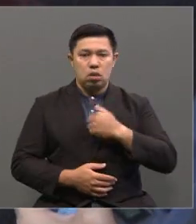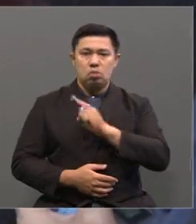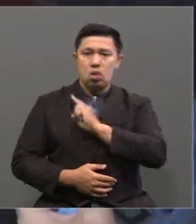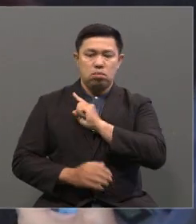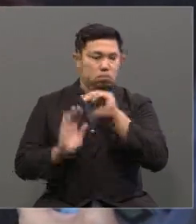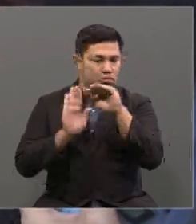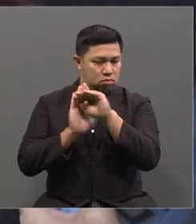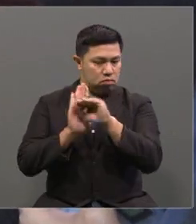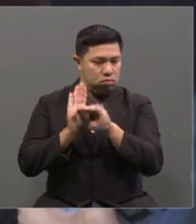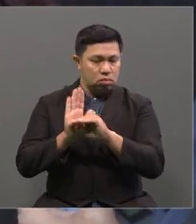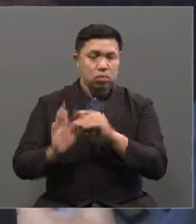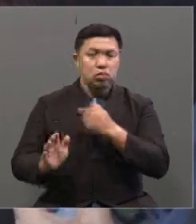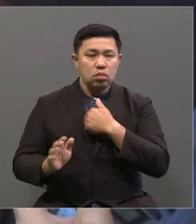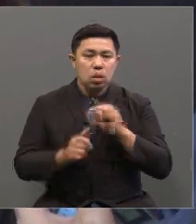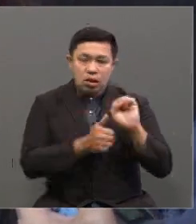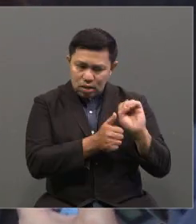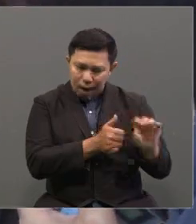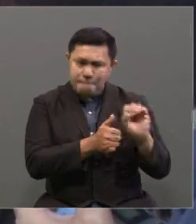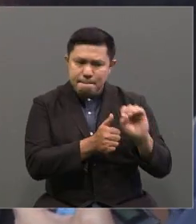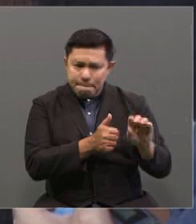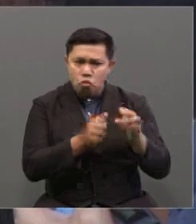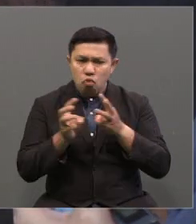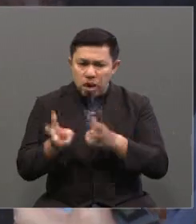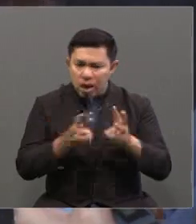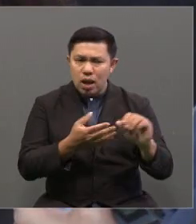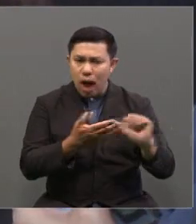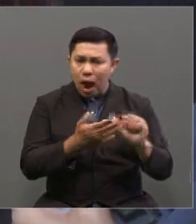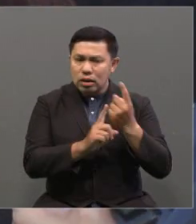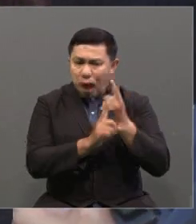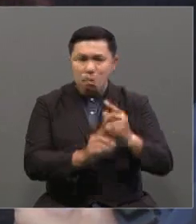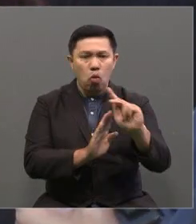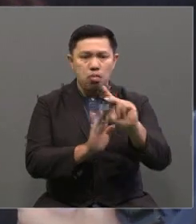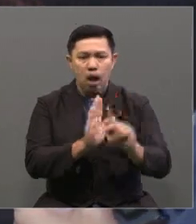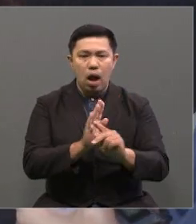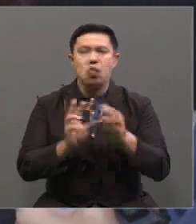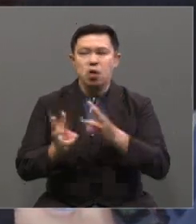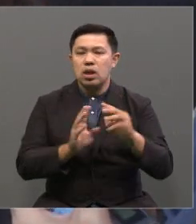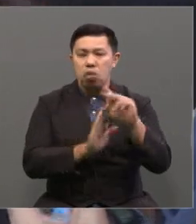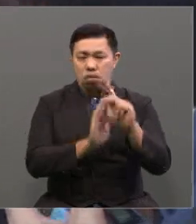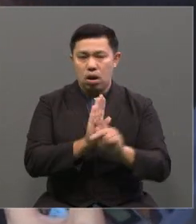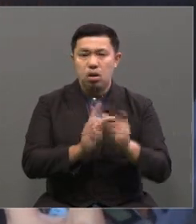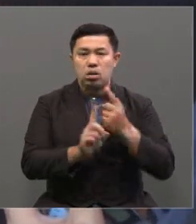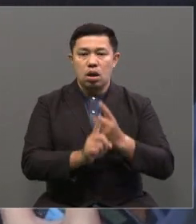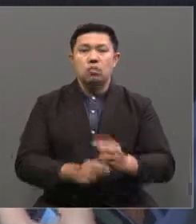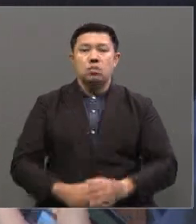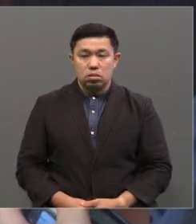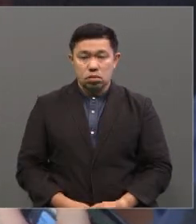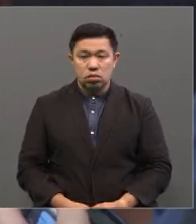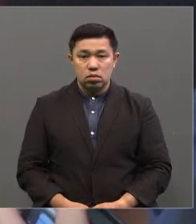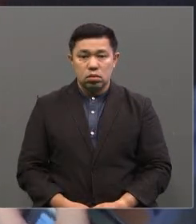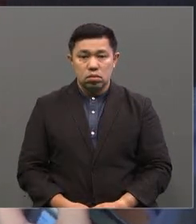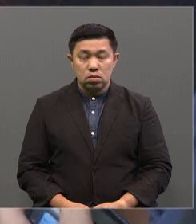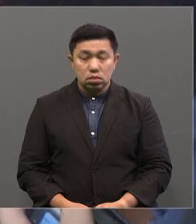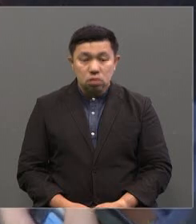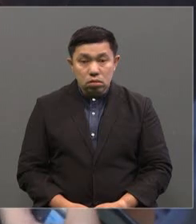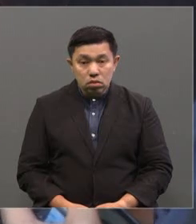าที่เพราะว่าหน้าที่เรามีการให้คำแนะนำในทางที่อยู่ในกรอบของกฎหมายเท่านั้นเองค่ะก็เหมือนเดิมที่เคยบอกเน า ะ